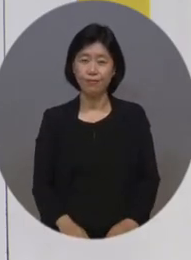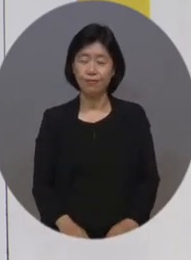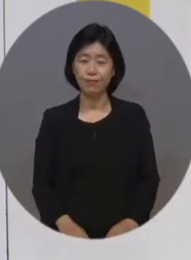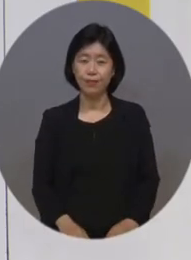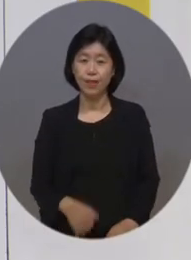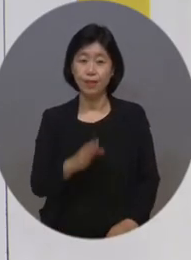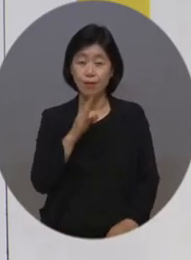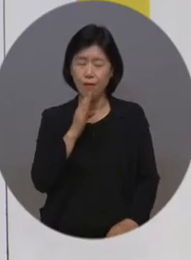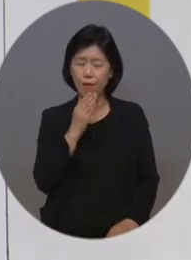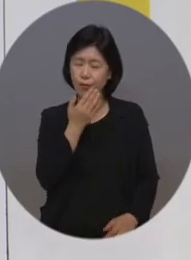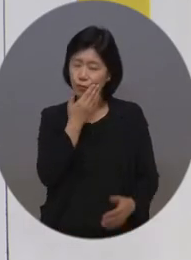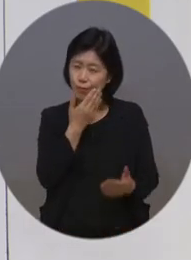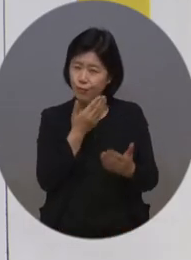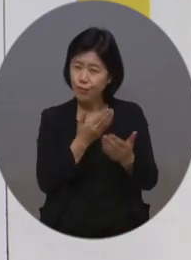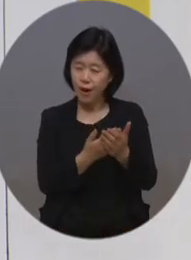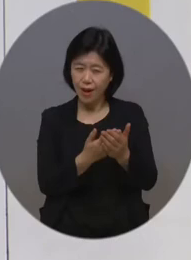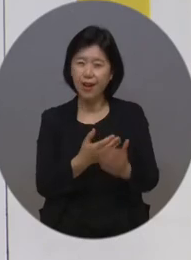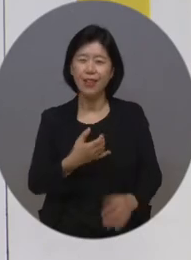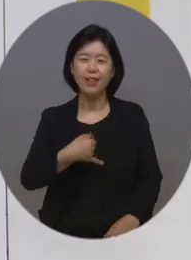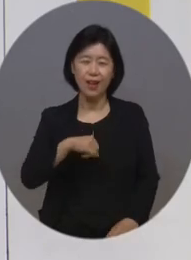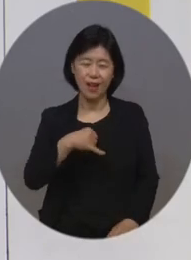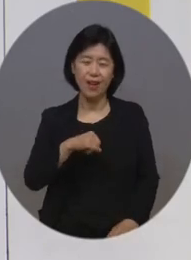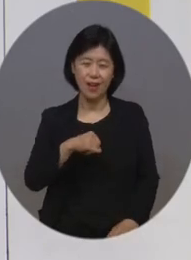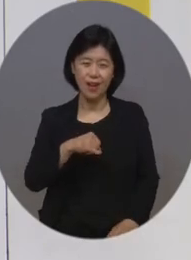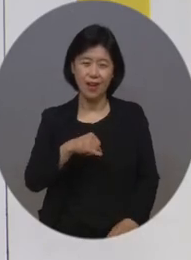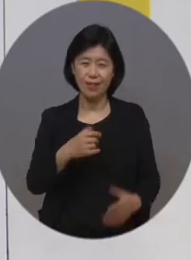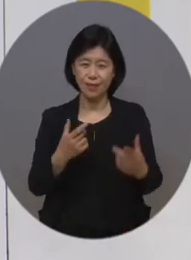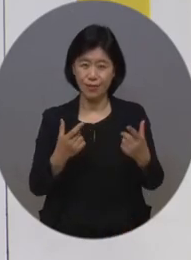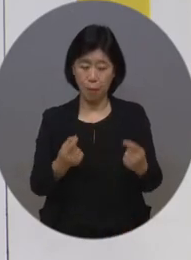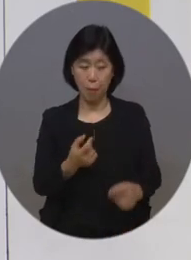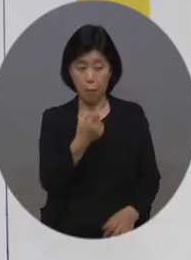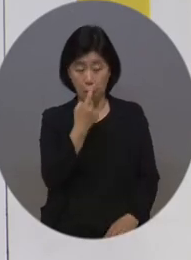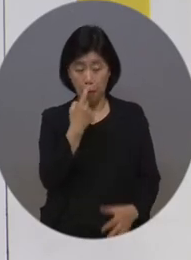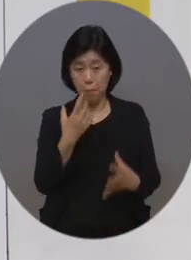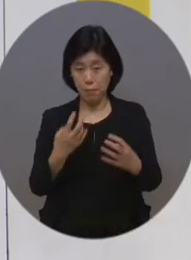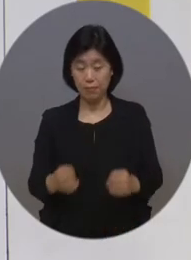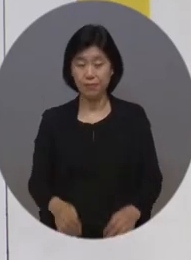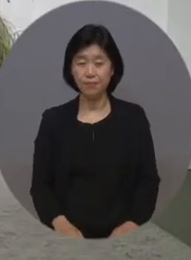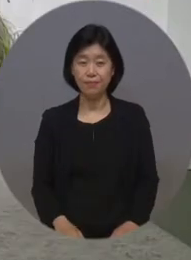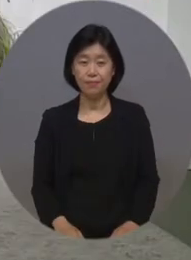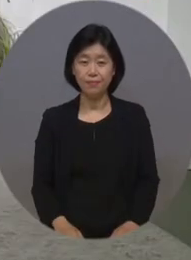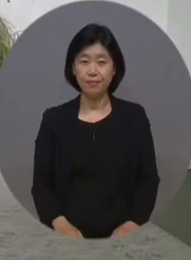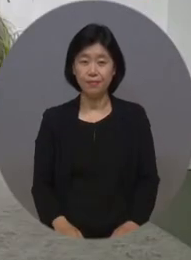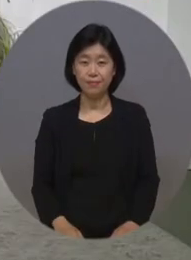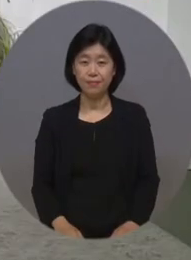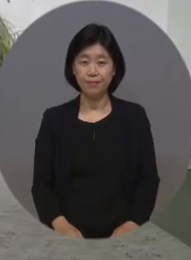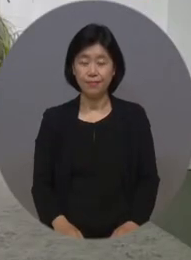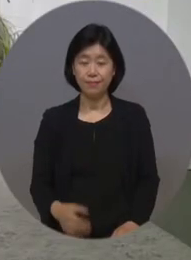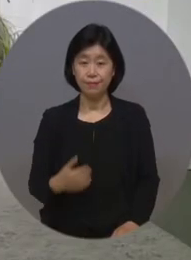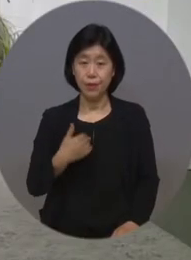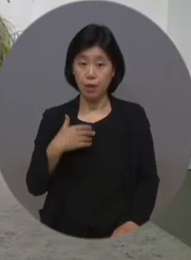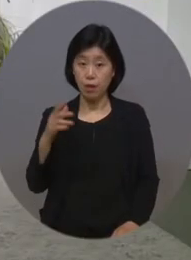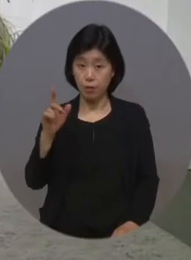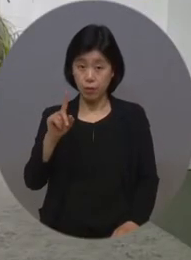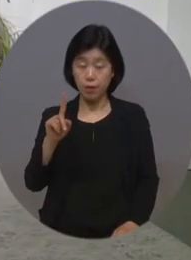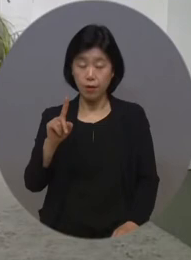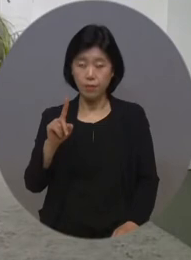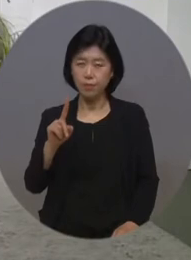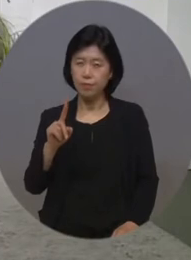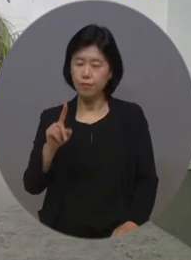딸들을 통한 간접 경험을 할 수 있으니까 4 배우는 게 맞죠 그렇겠네요 제가 모 방송 회가 당락이